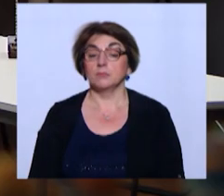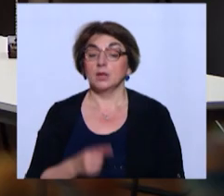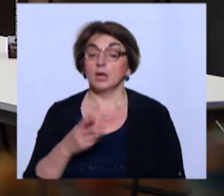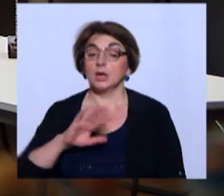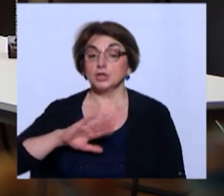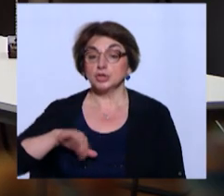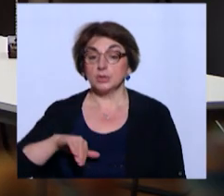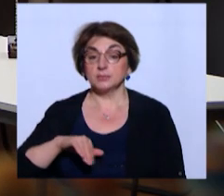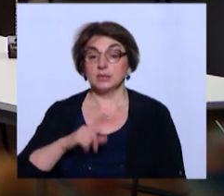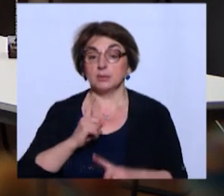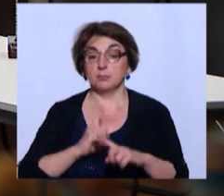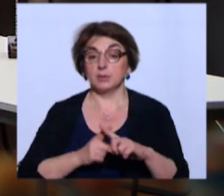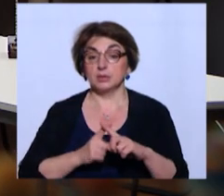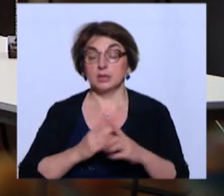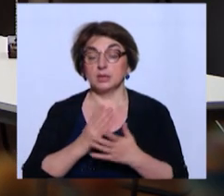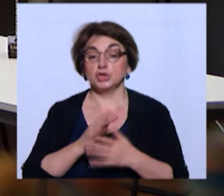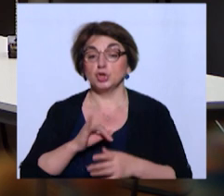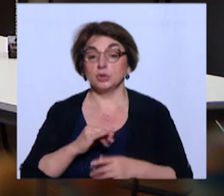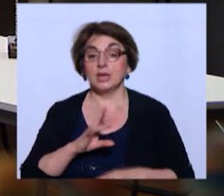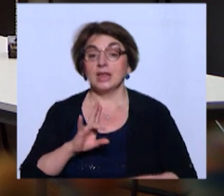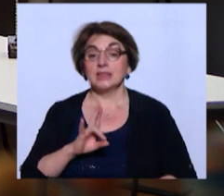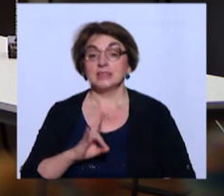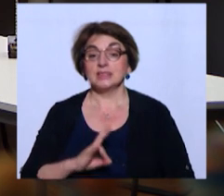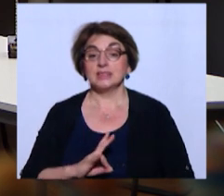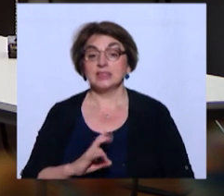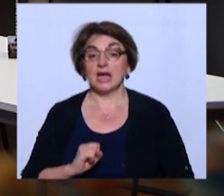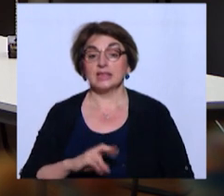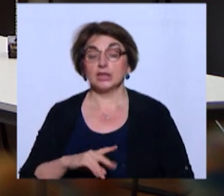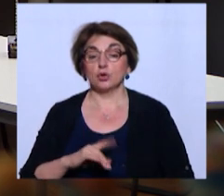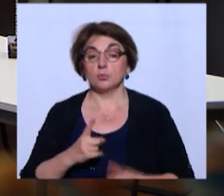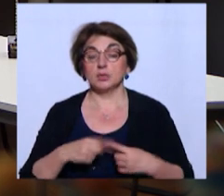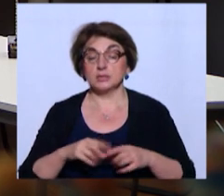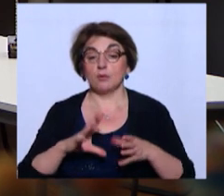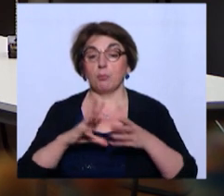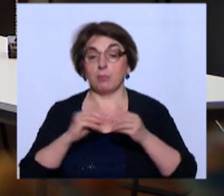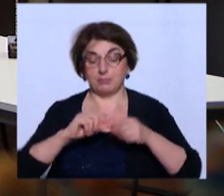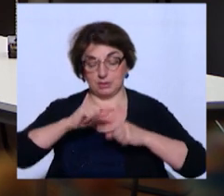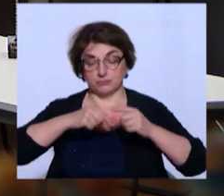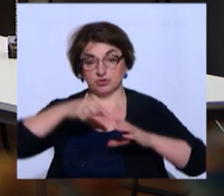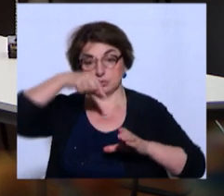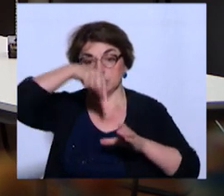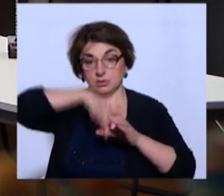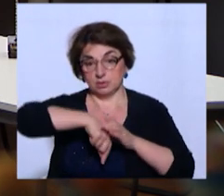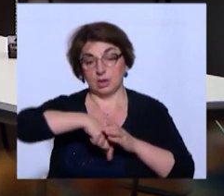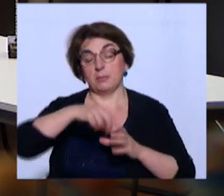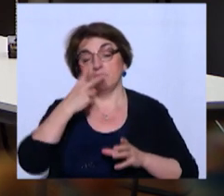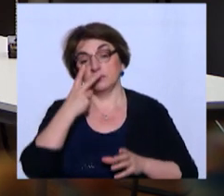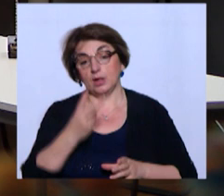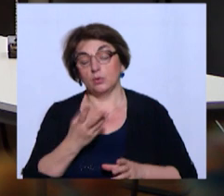Მოდით ნახოთ ახლა შემდეგი იონი, ეს არის ნატრიუმი. ისე ვასველებთ ბამბიან